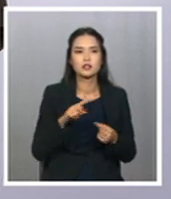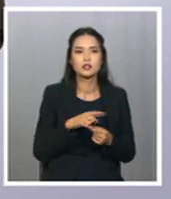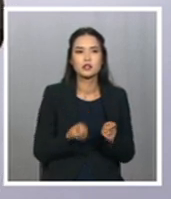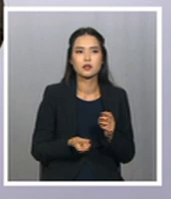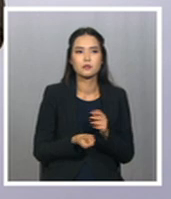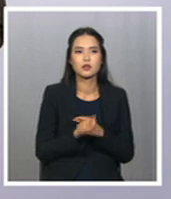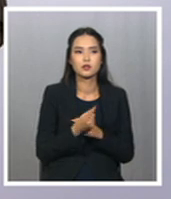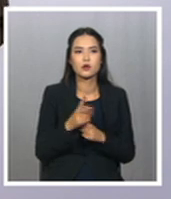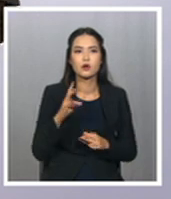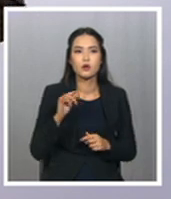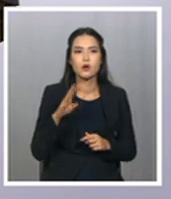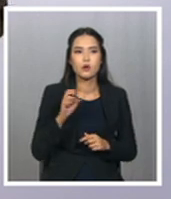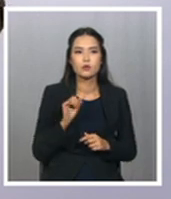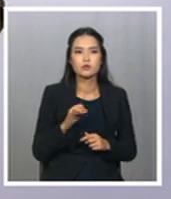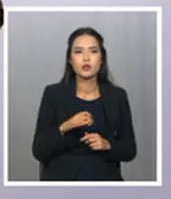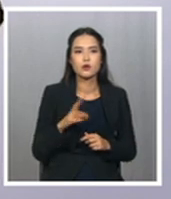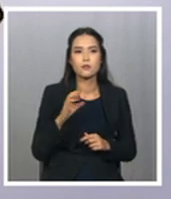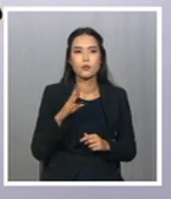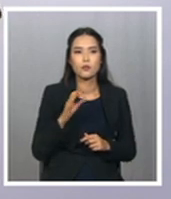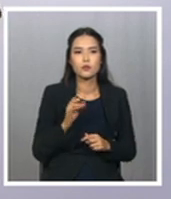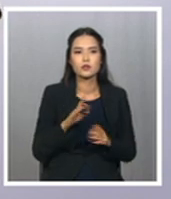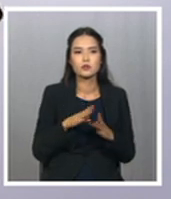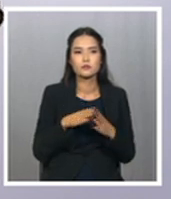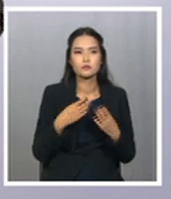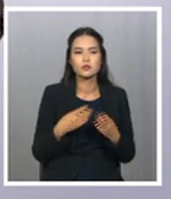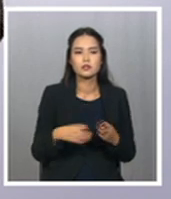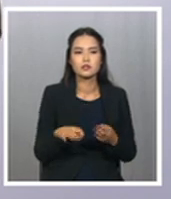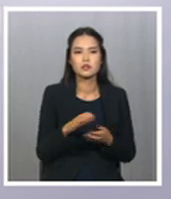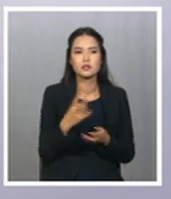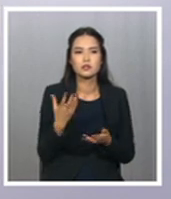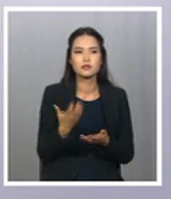болған конустың бүйір бетінің ауданын табыңыз.